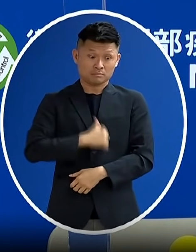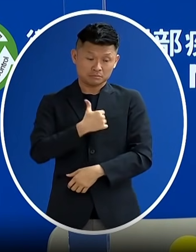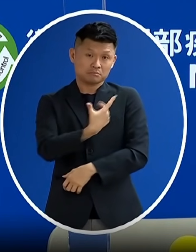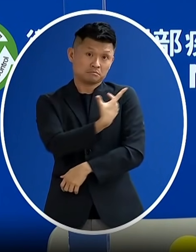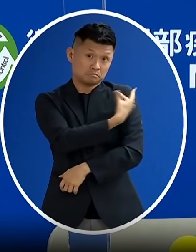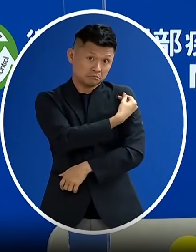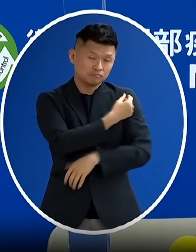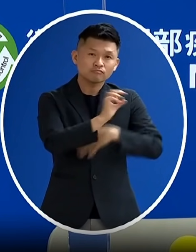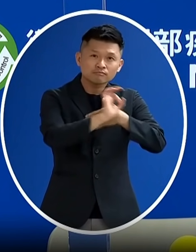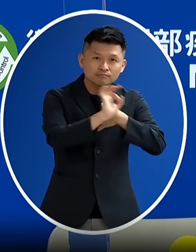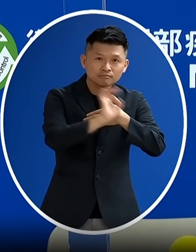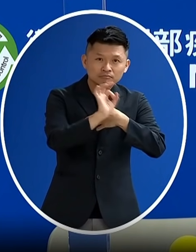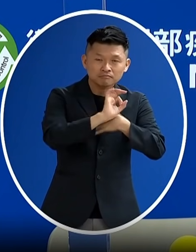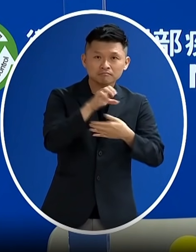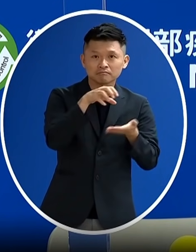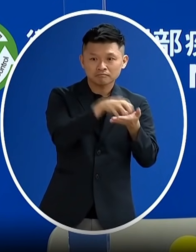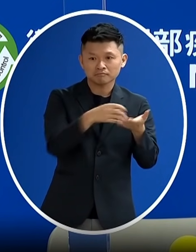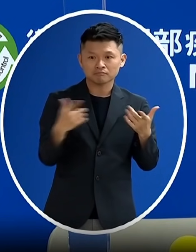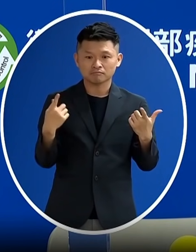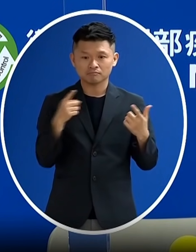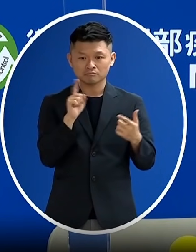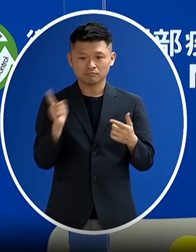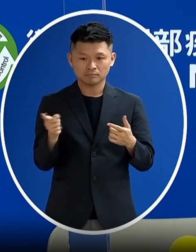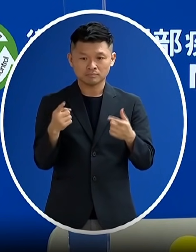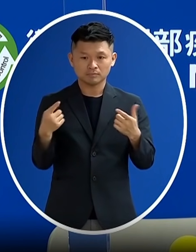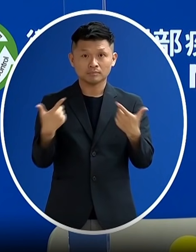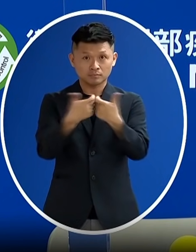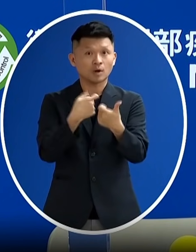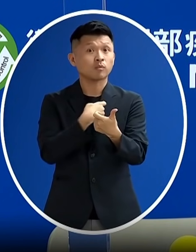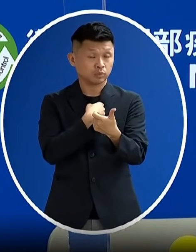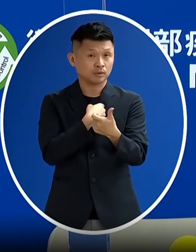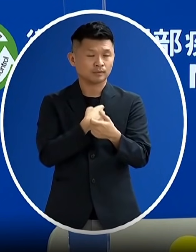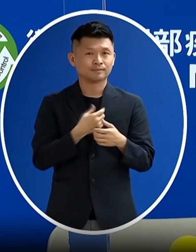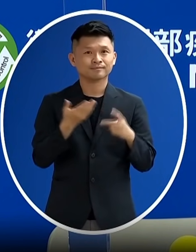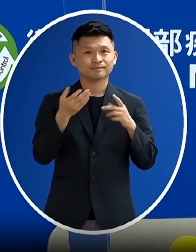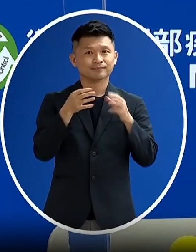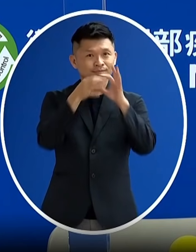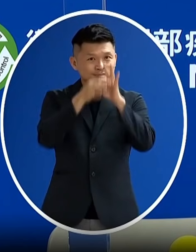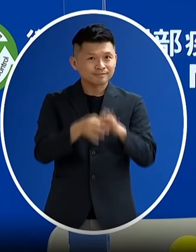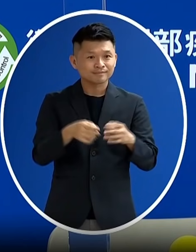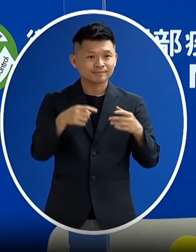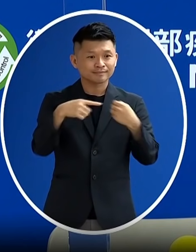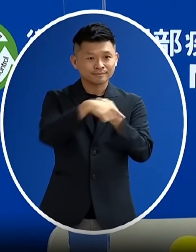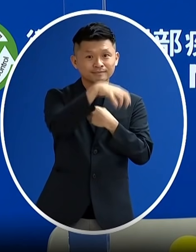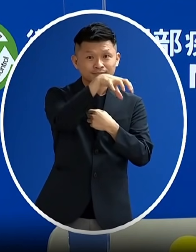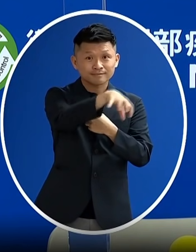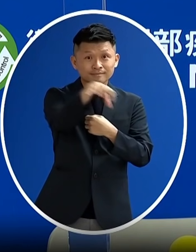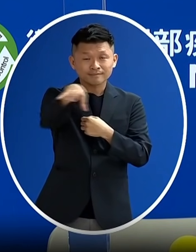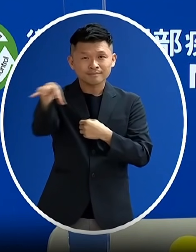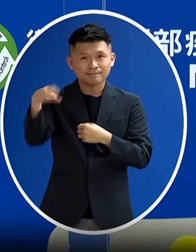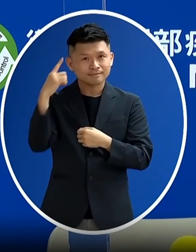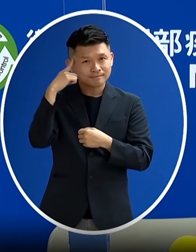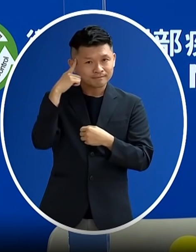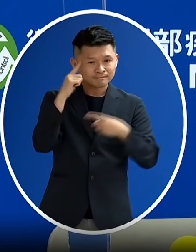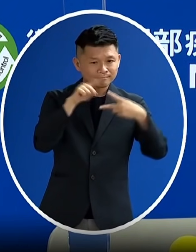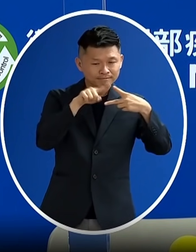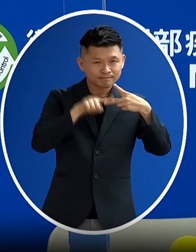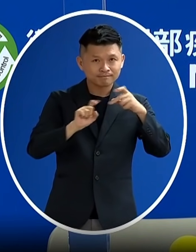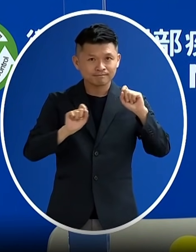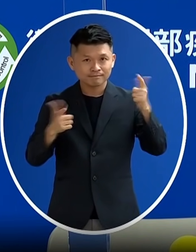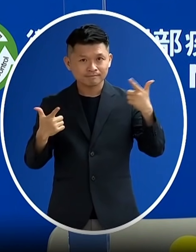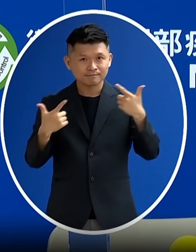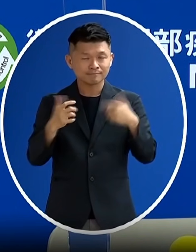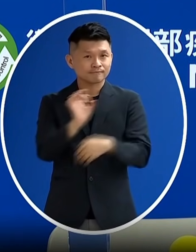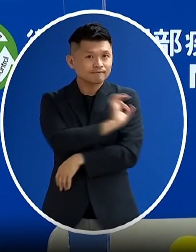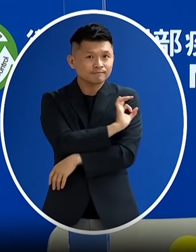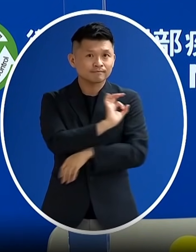关的研究才能够证明。这也是为什么有一些研究的单位在进行这种不同的混打，那一个